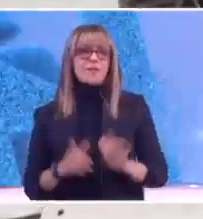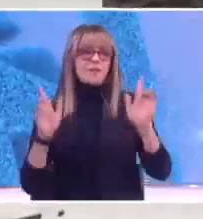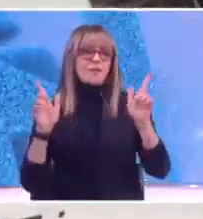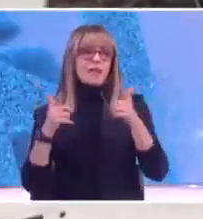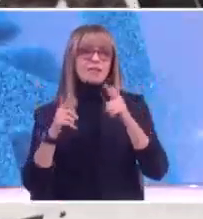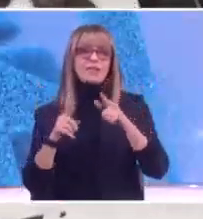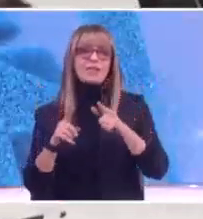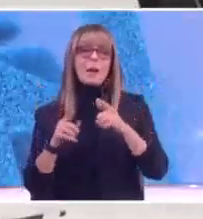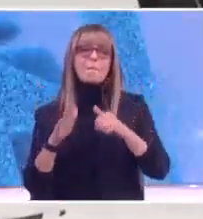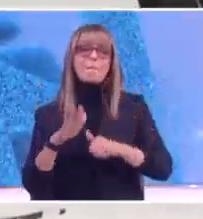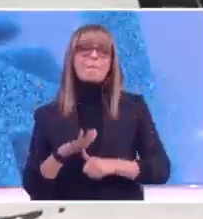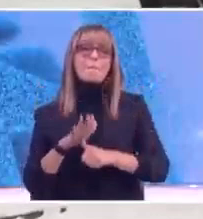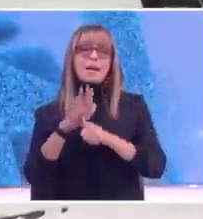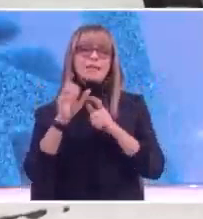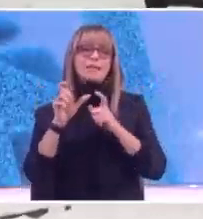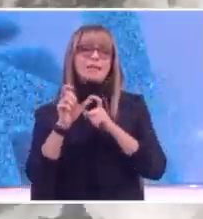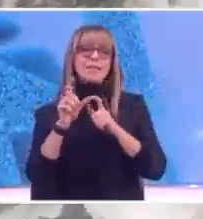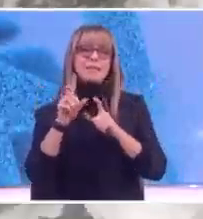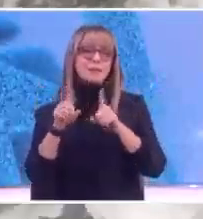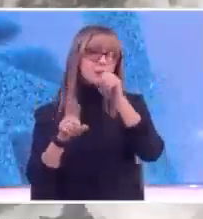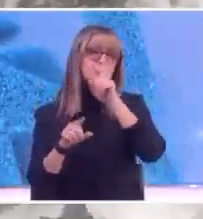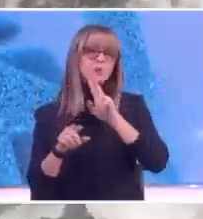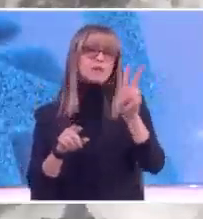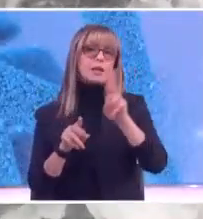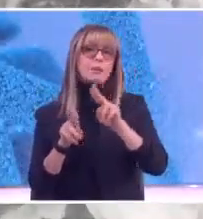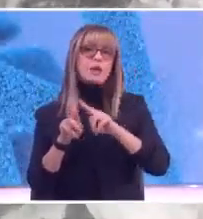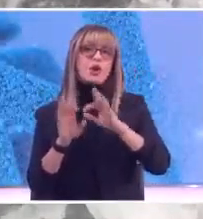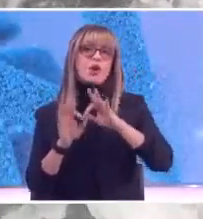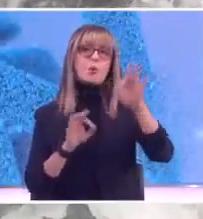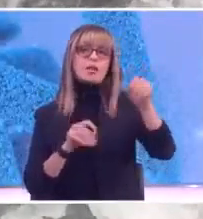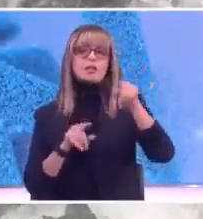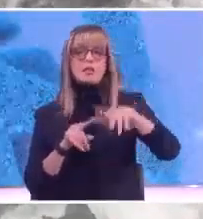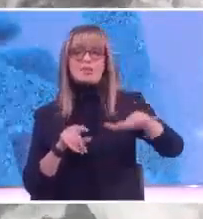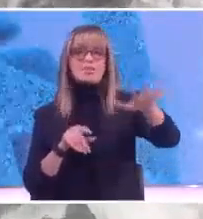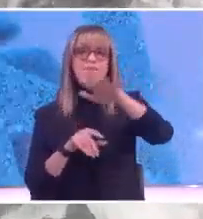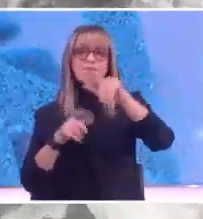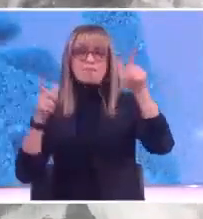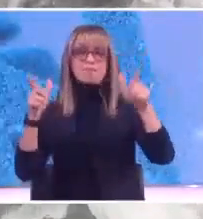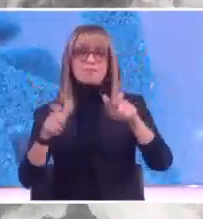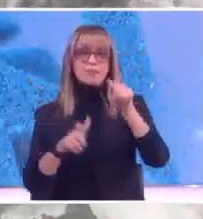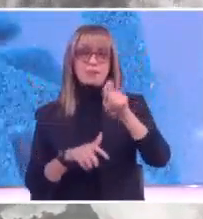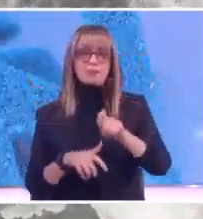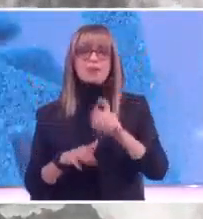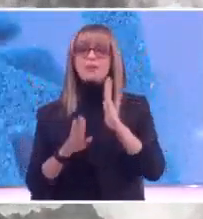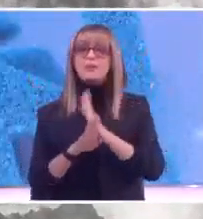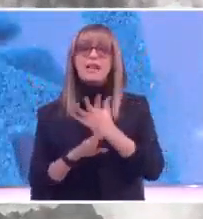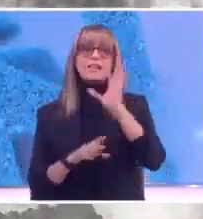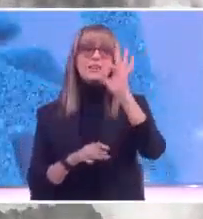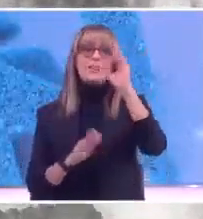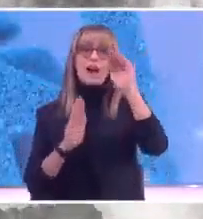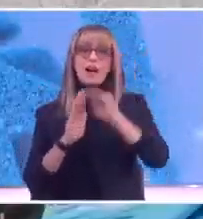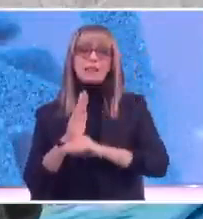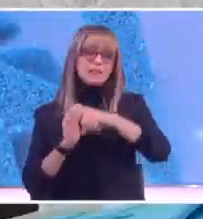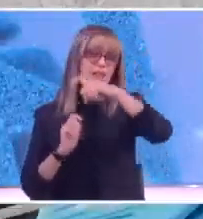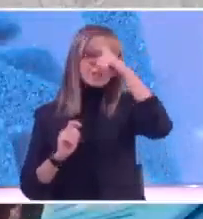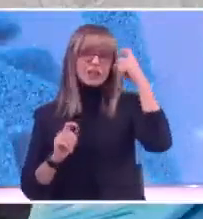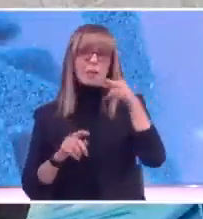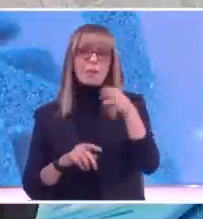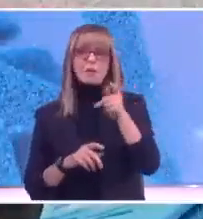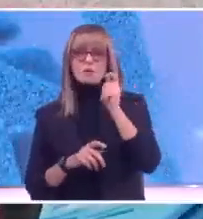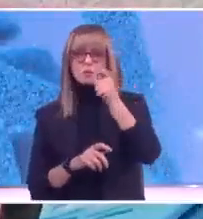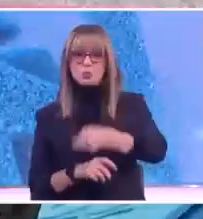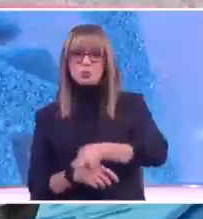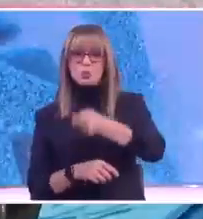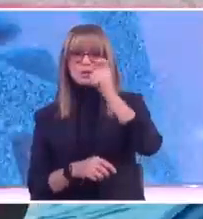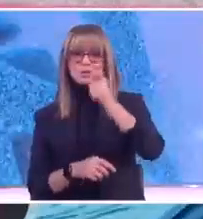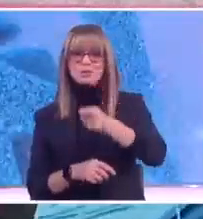Festivalin adresi başkent Seul'ün 120 kilometre kuzeyindeki Hwacheon kentiydi. Amaç sıfırın altındaki sıcaklıkta balık